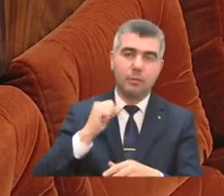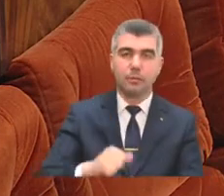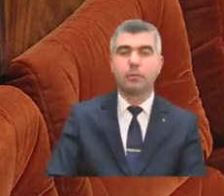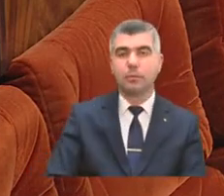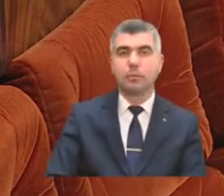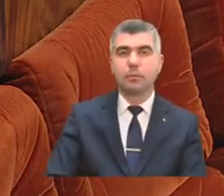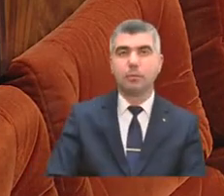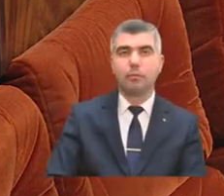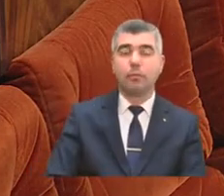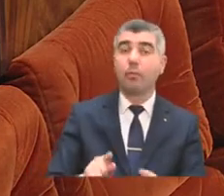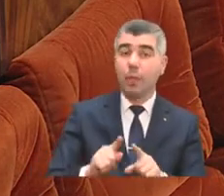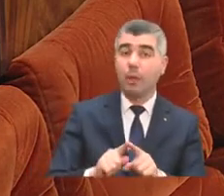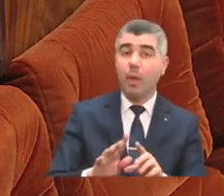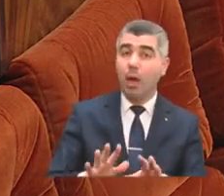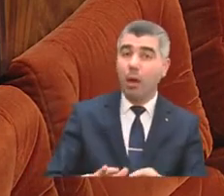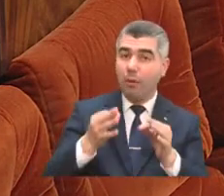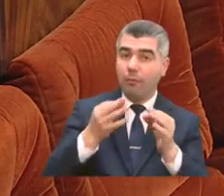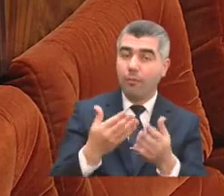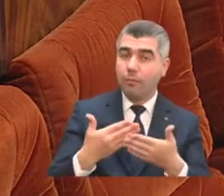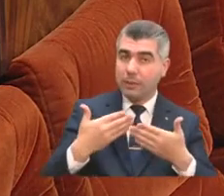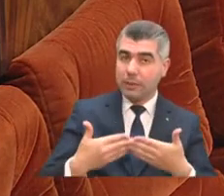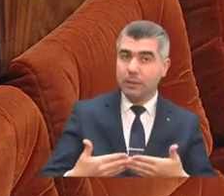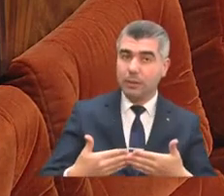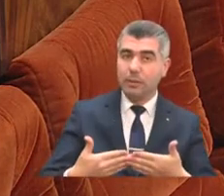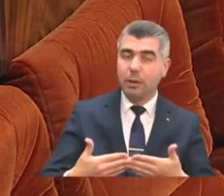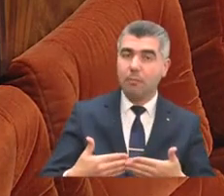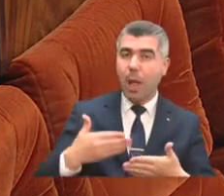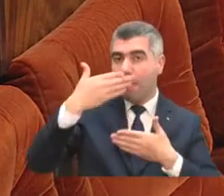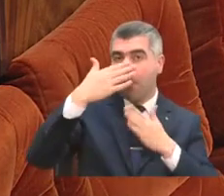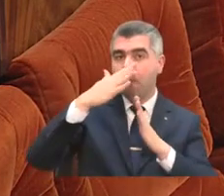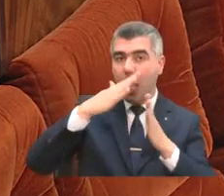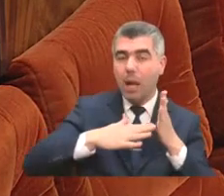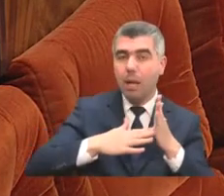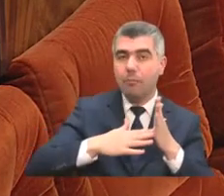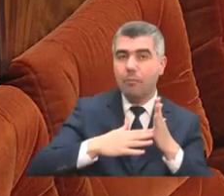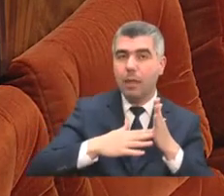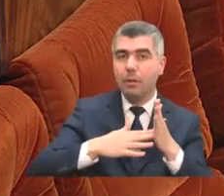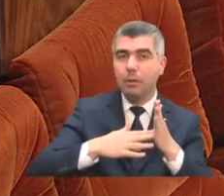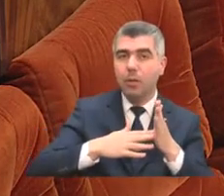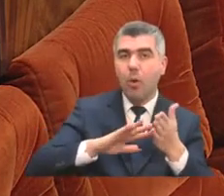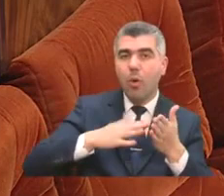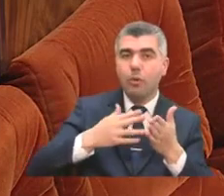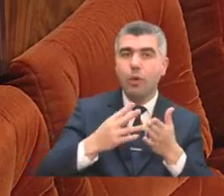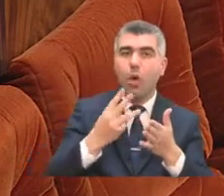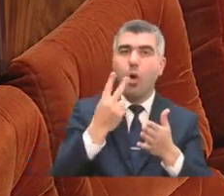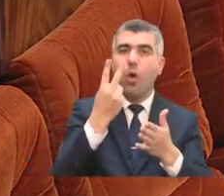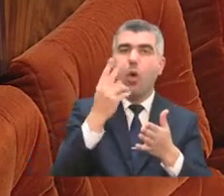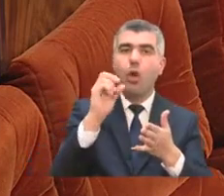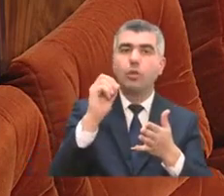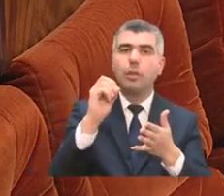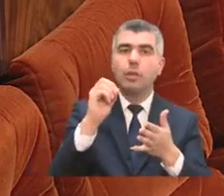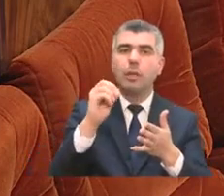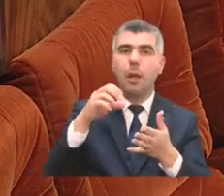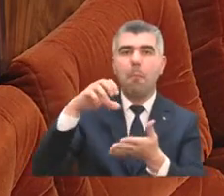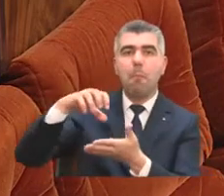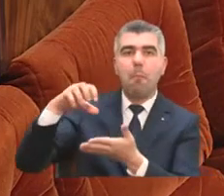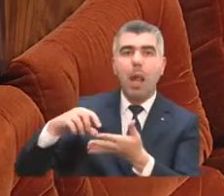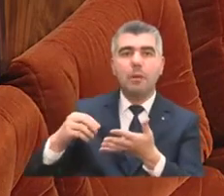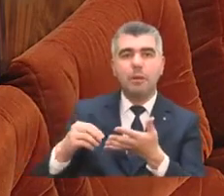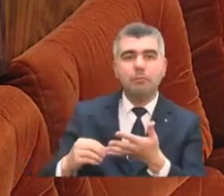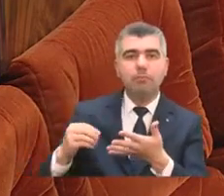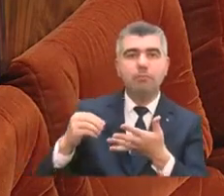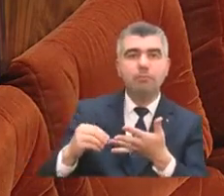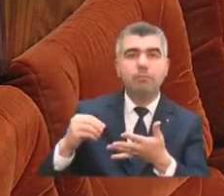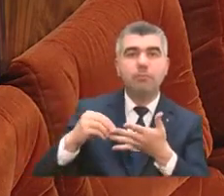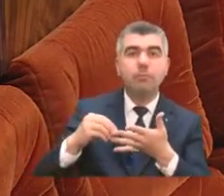وتجدر الإشارة إلى أن بلادنا دخل ضمن قائمة العشرون دولة الأحسن ارتباط بشبكة النقل البحري